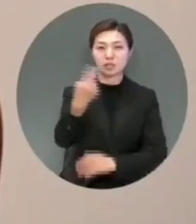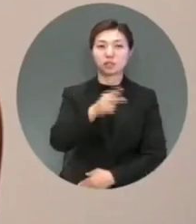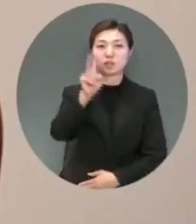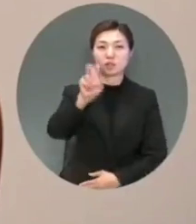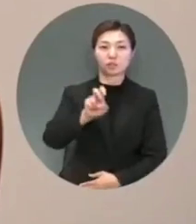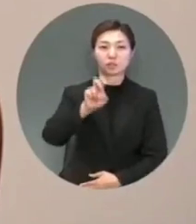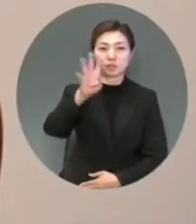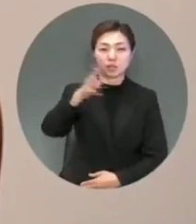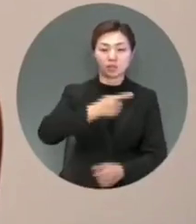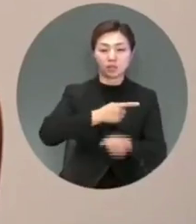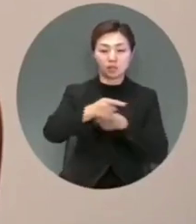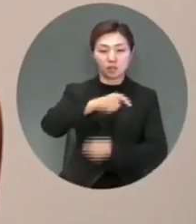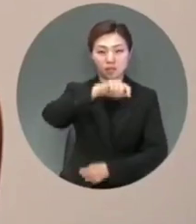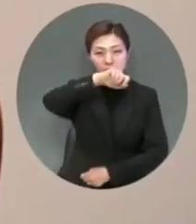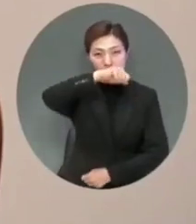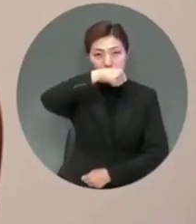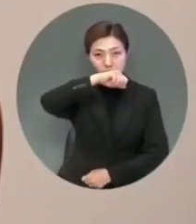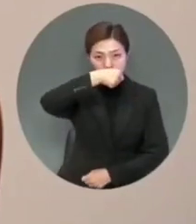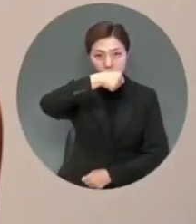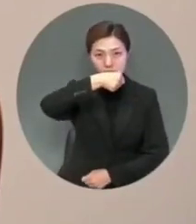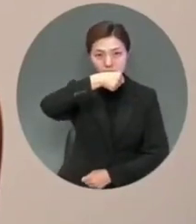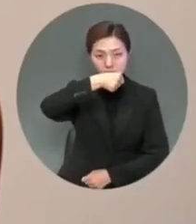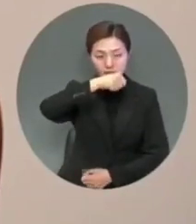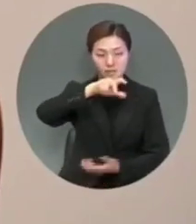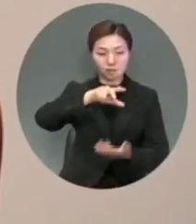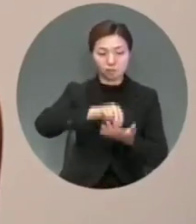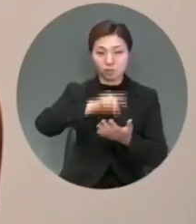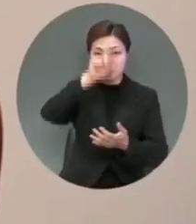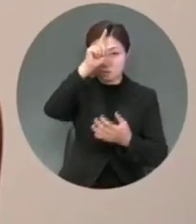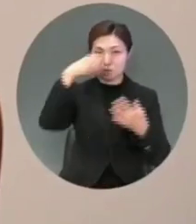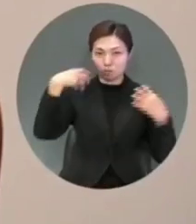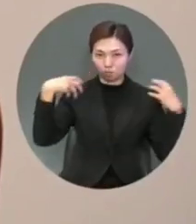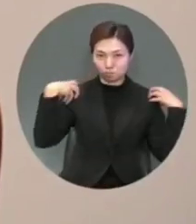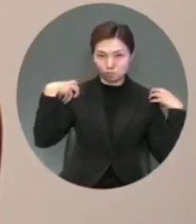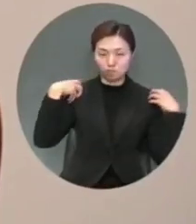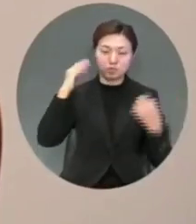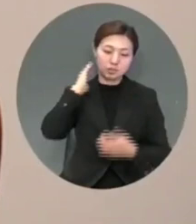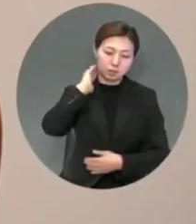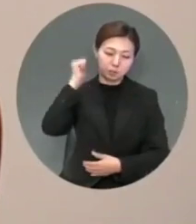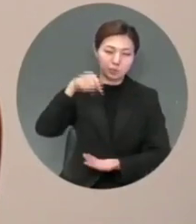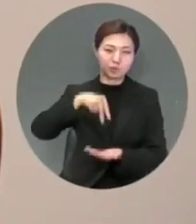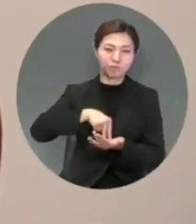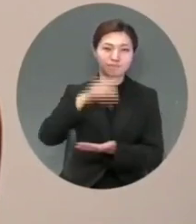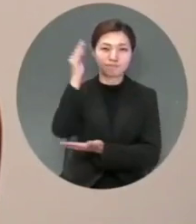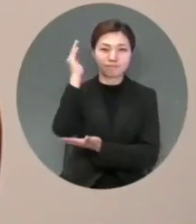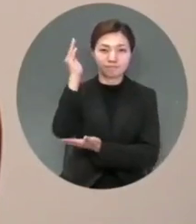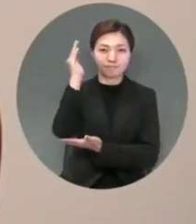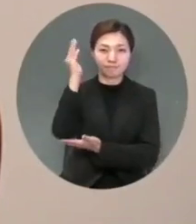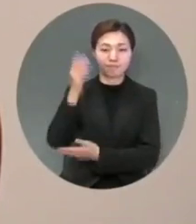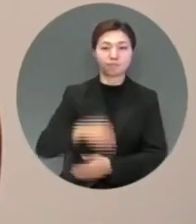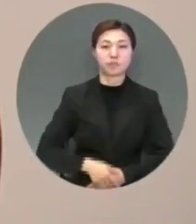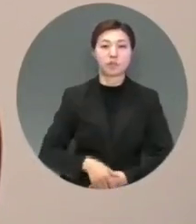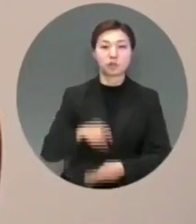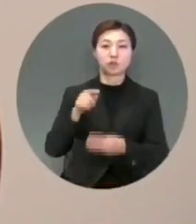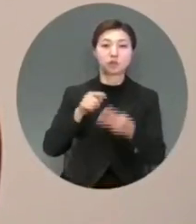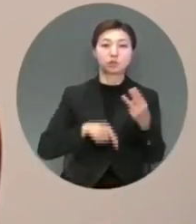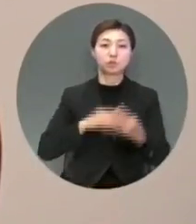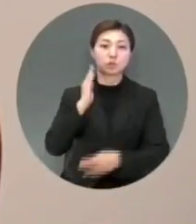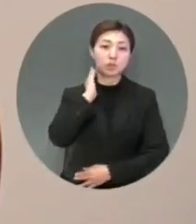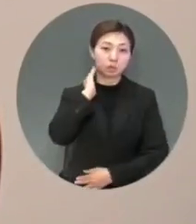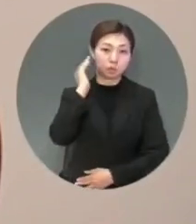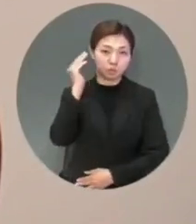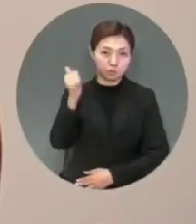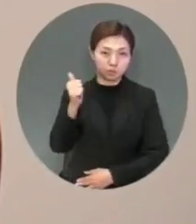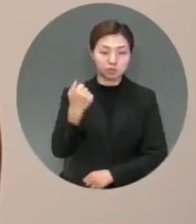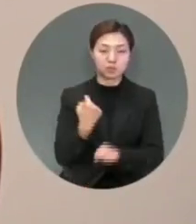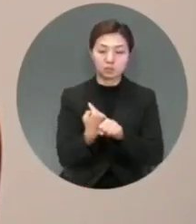2024년도 예산안에 대한 정부의 시정연설을 듣겠습니다. 윤석열 대통령께서 지난해에